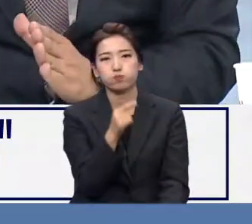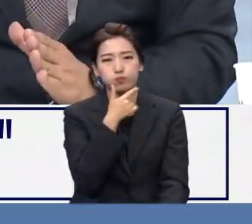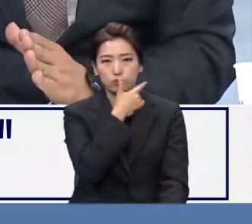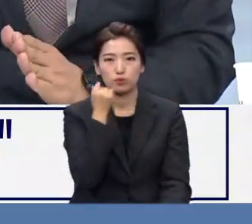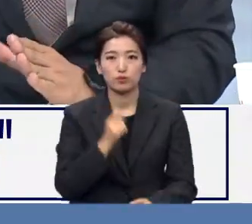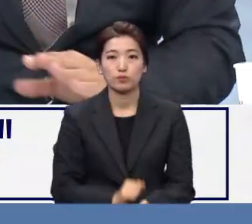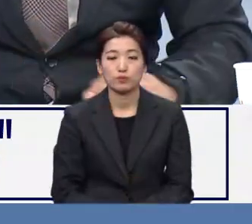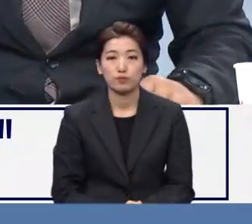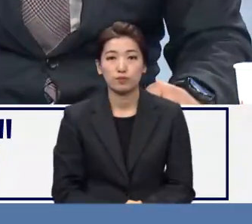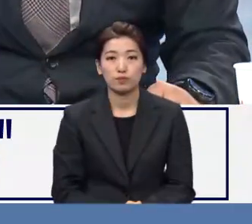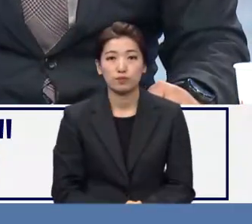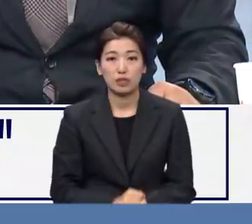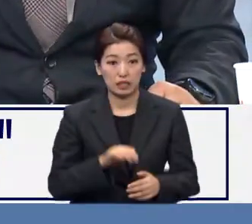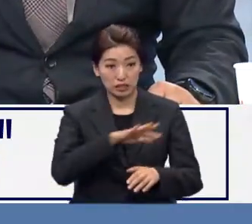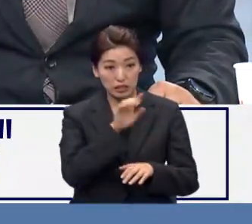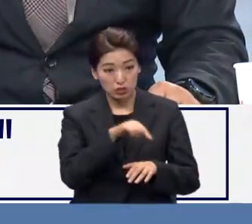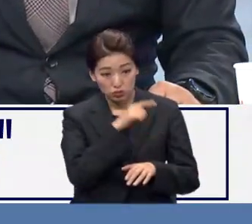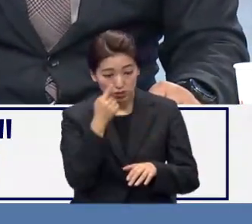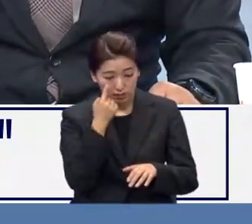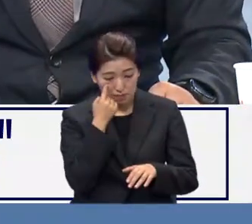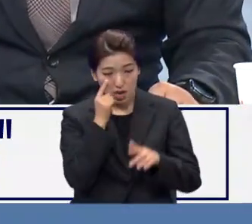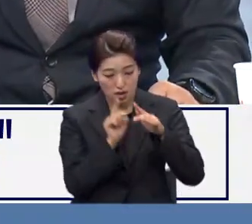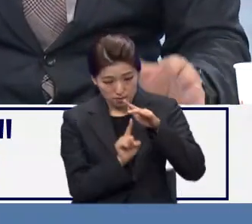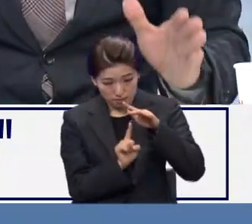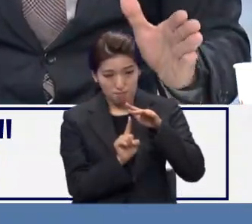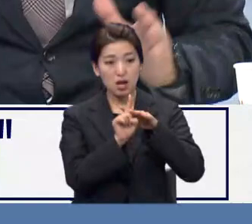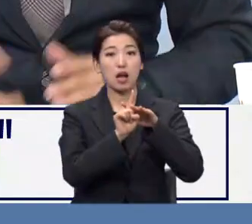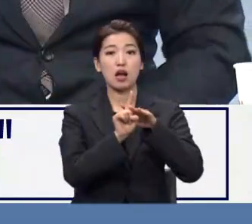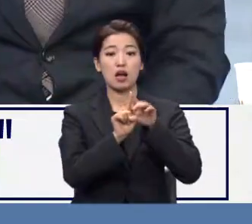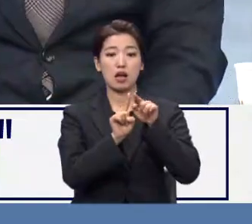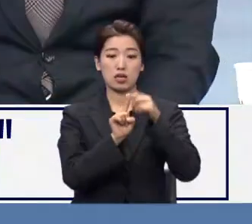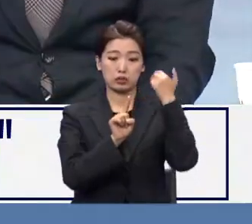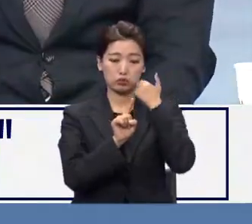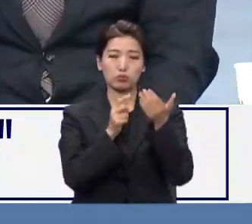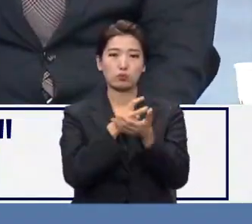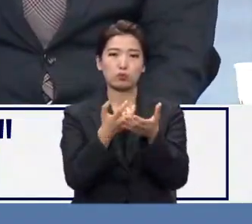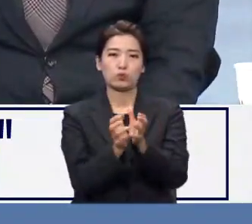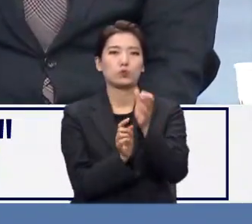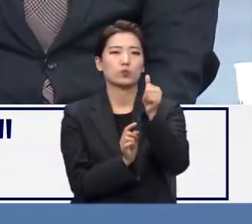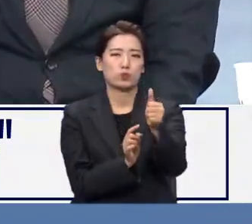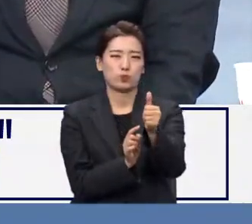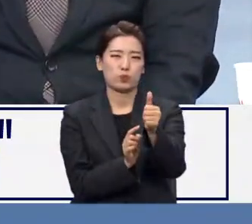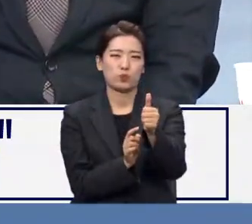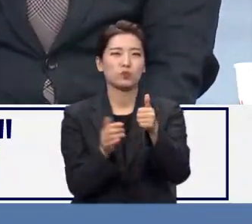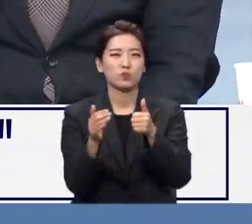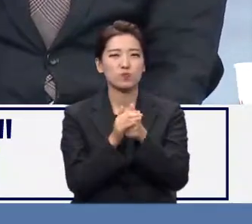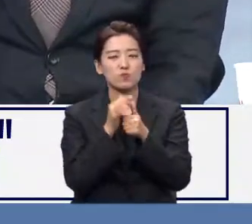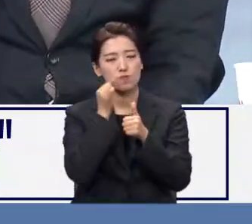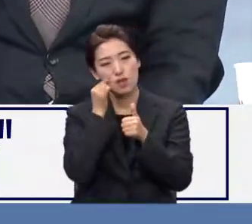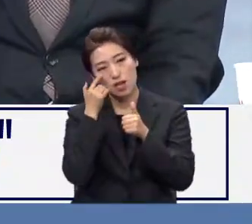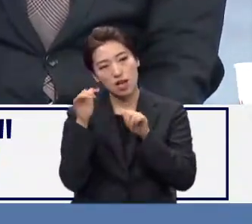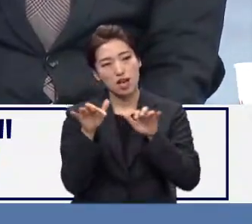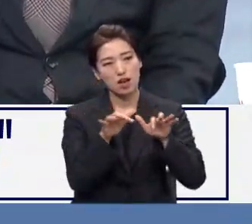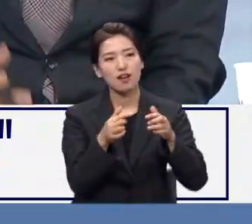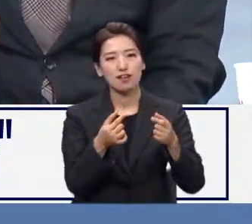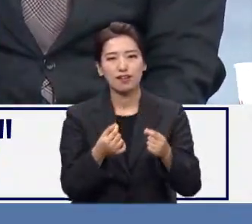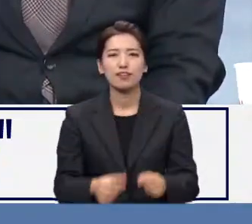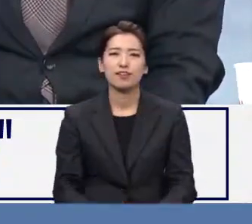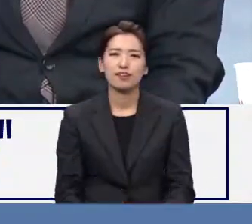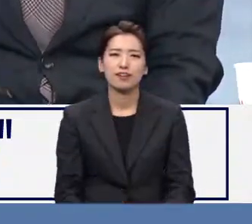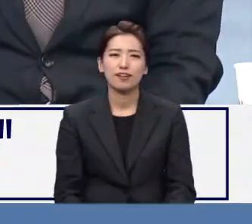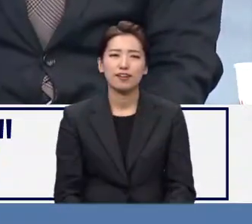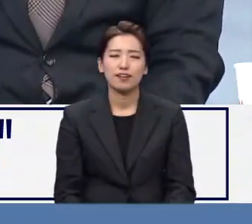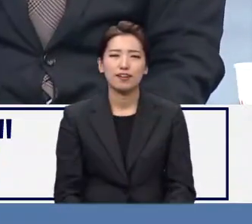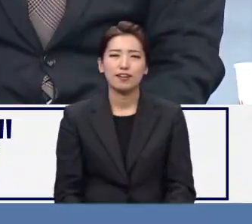한동 장관의 어떤 역할이 크게 부 어떤 부각되는 그런 모습인 거 같은데요 어 여당 내에서도 내년 총선의 어떤 그